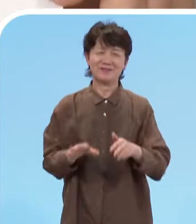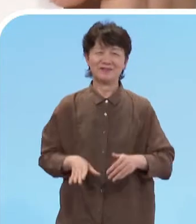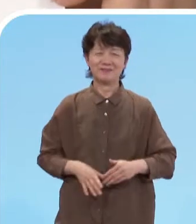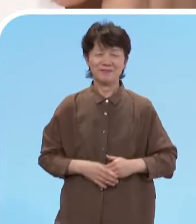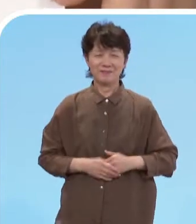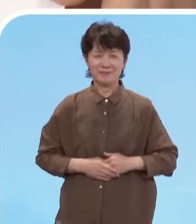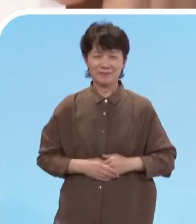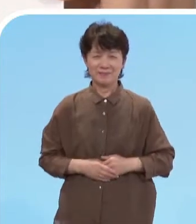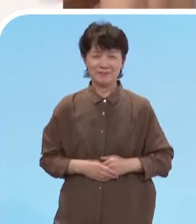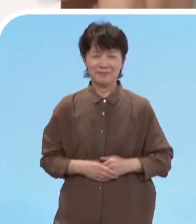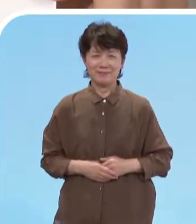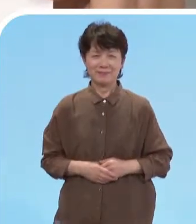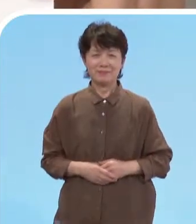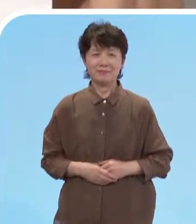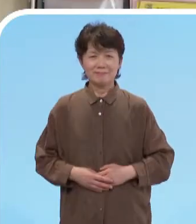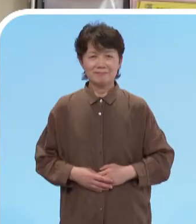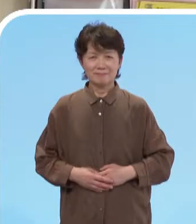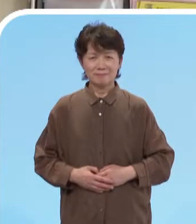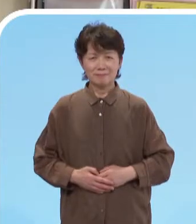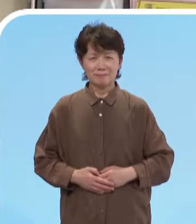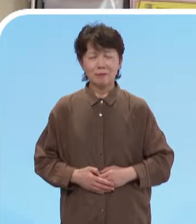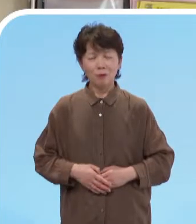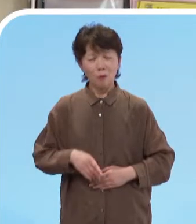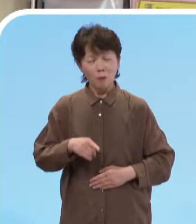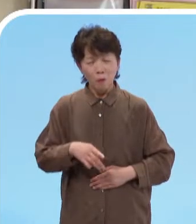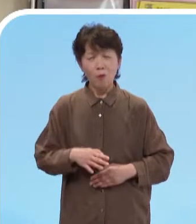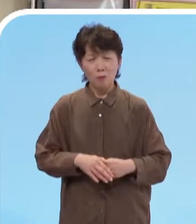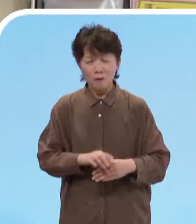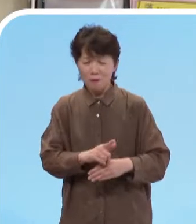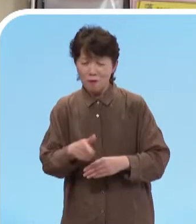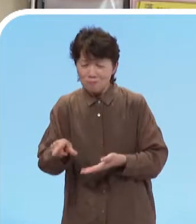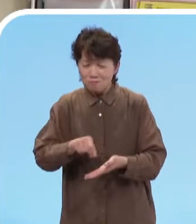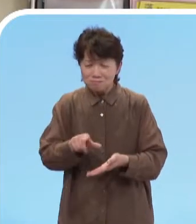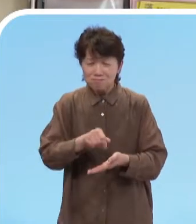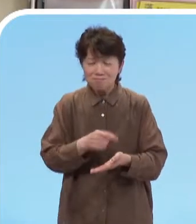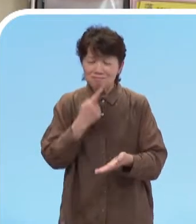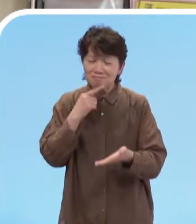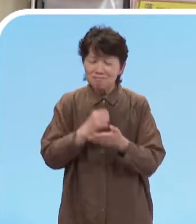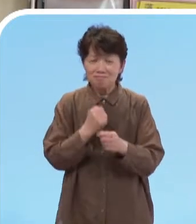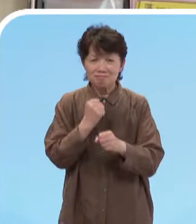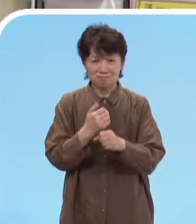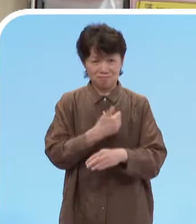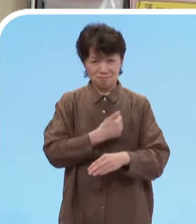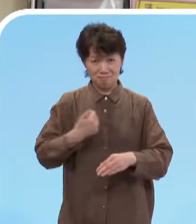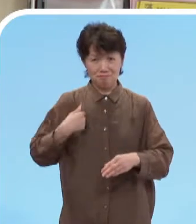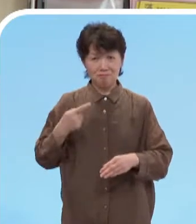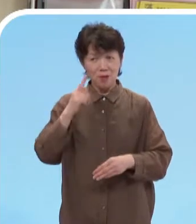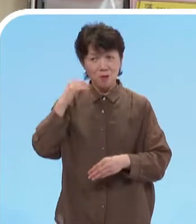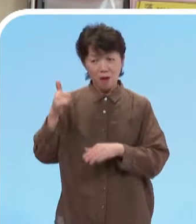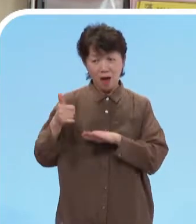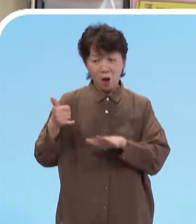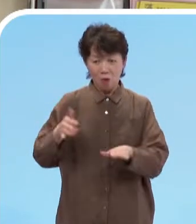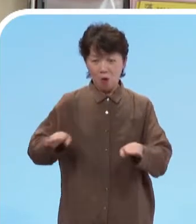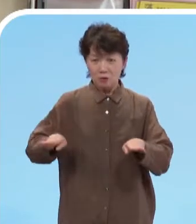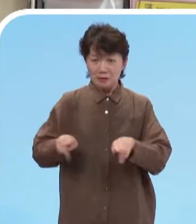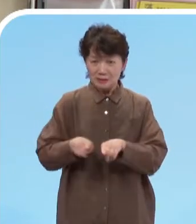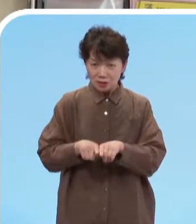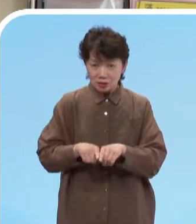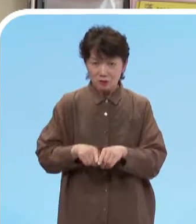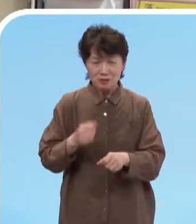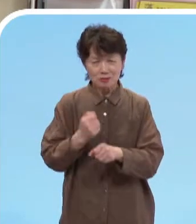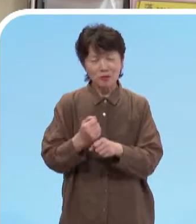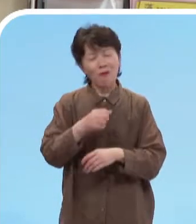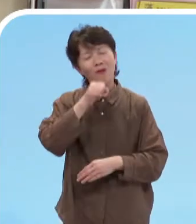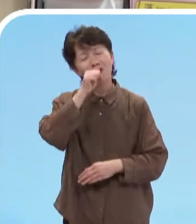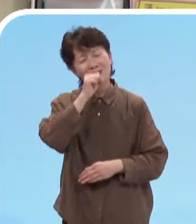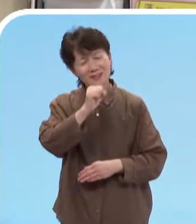本当に身近なもので、 しかも親子でも楽しめるこうした工作っていい